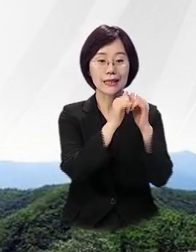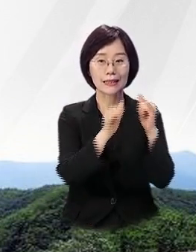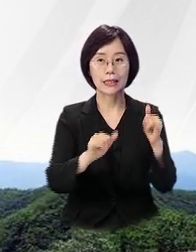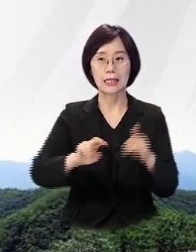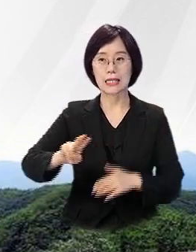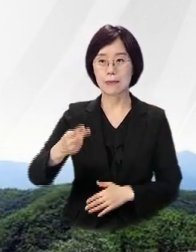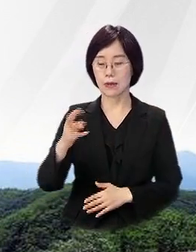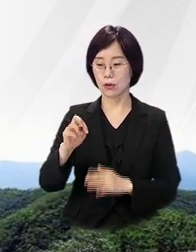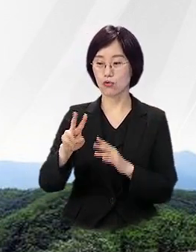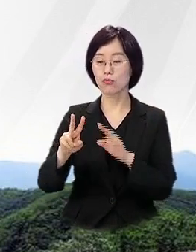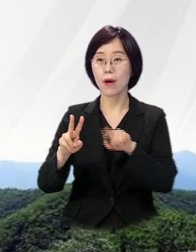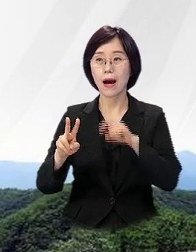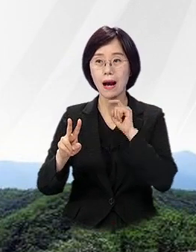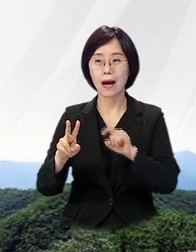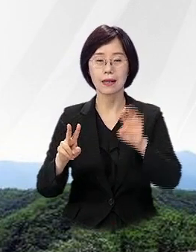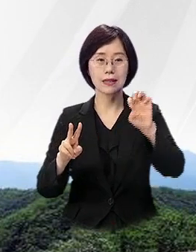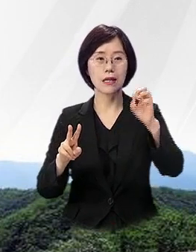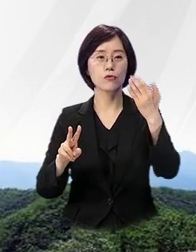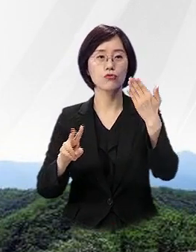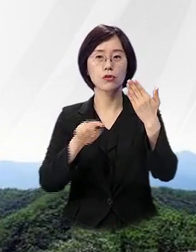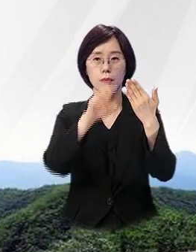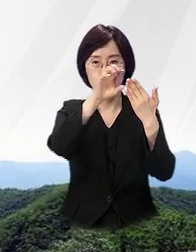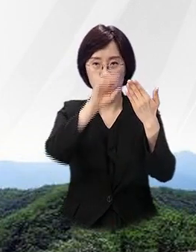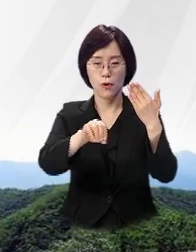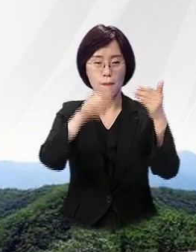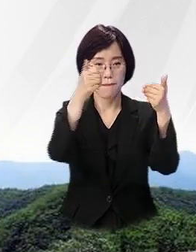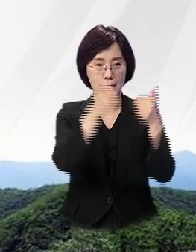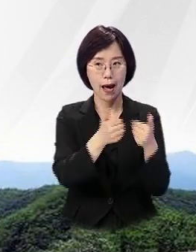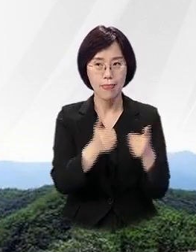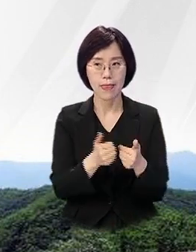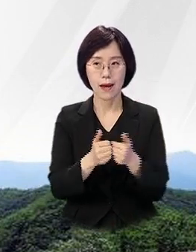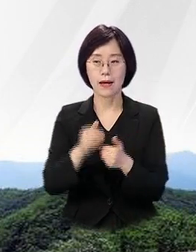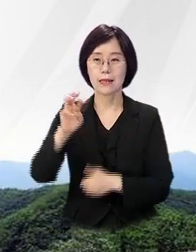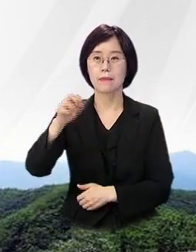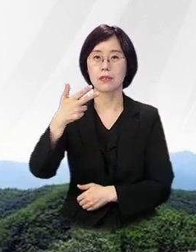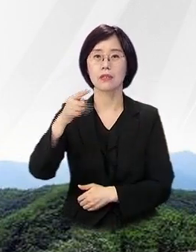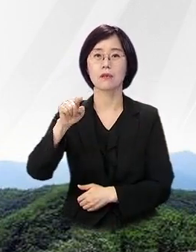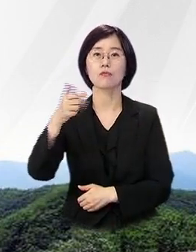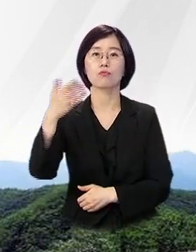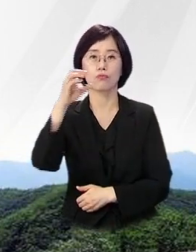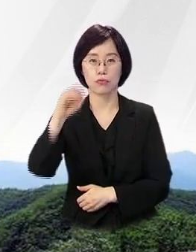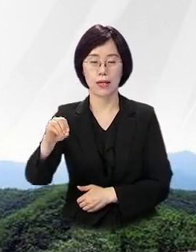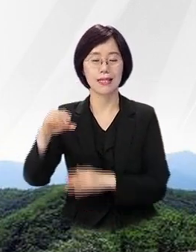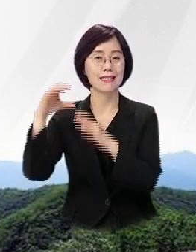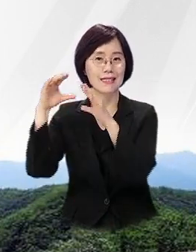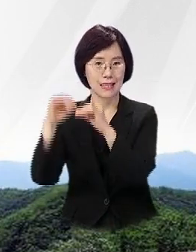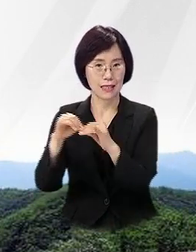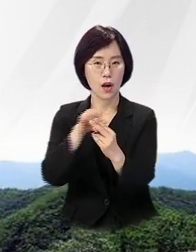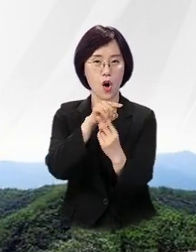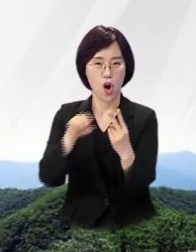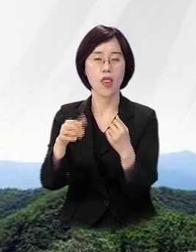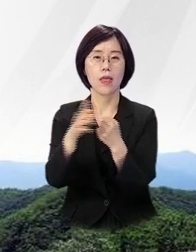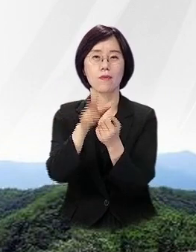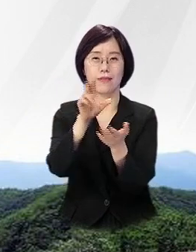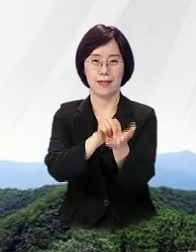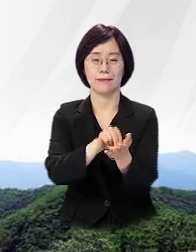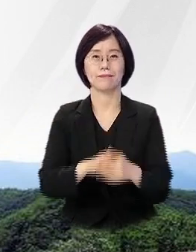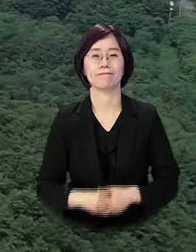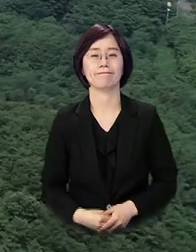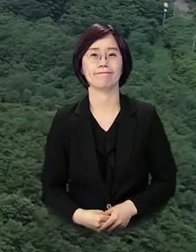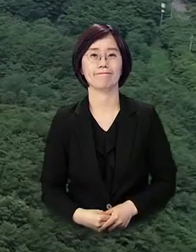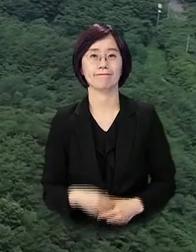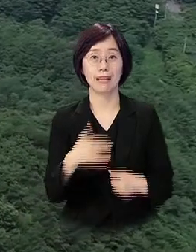200 32명 가운데 49.1% 는 반대 37.9% 가 탄생하고 있기 때문입니다